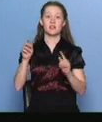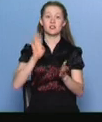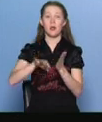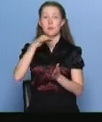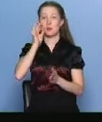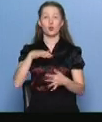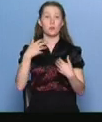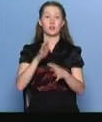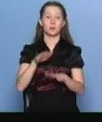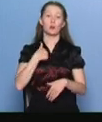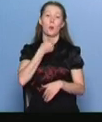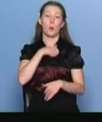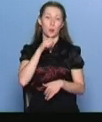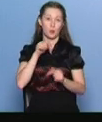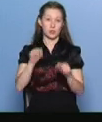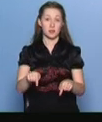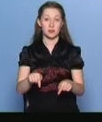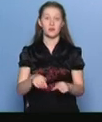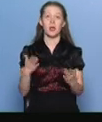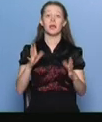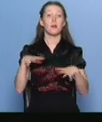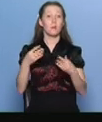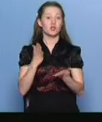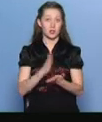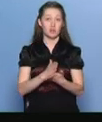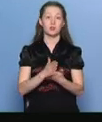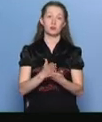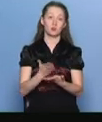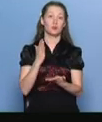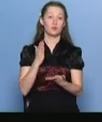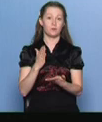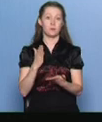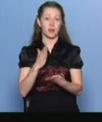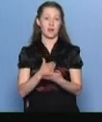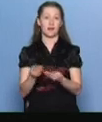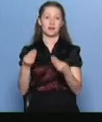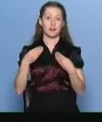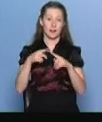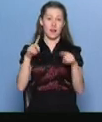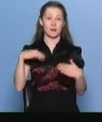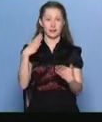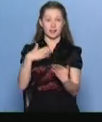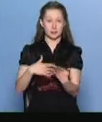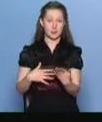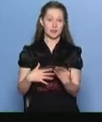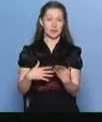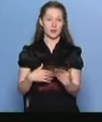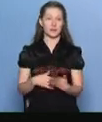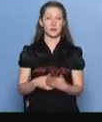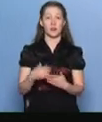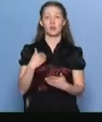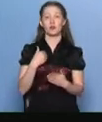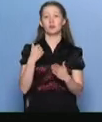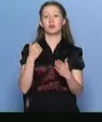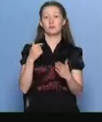еще попробовать. Какие-то предложения поступили уже? Пока вот дали бланк заполнить, но не желает все